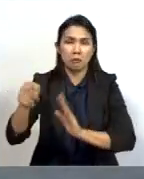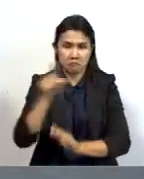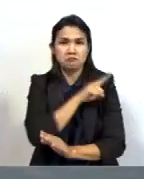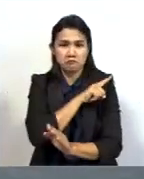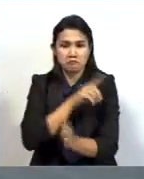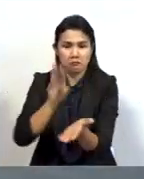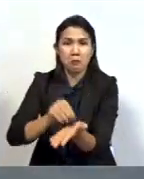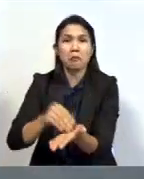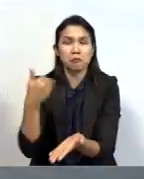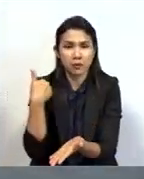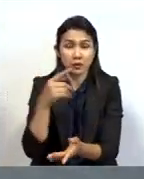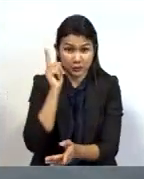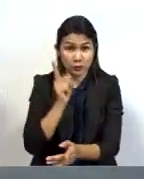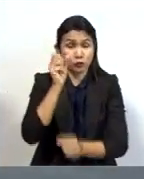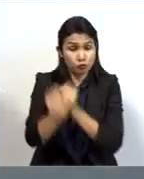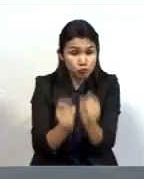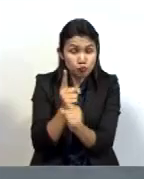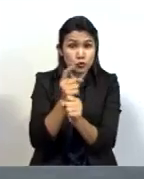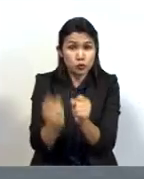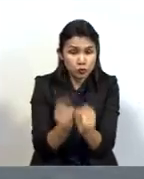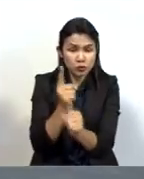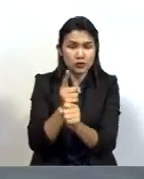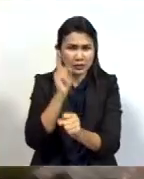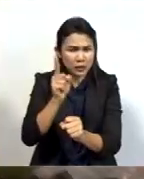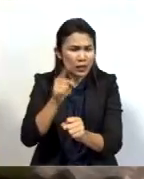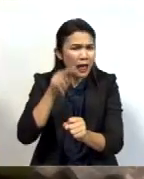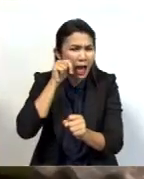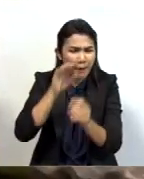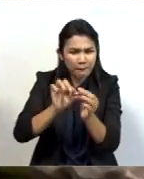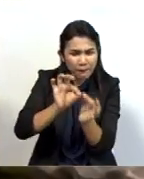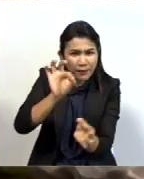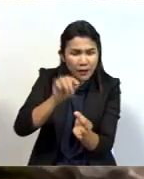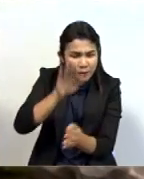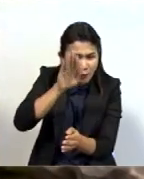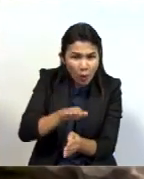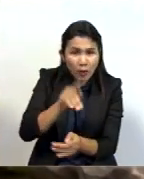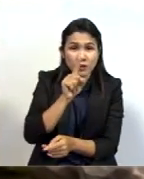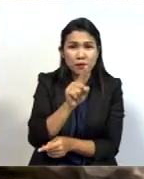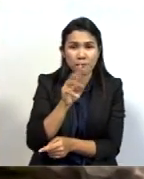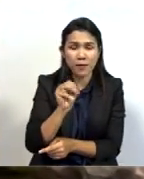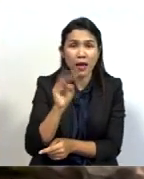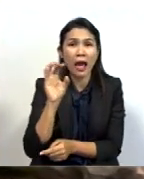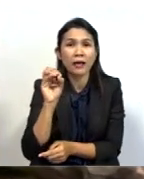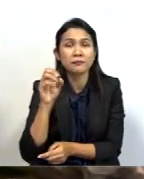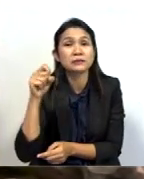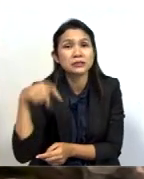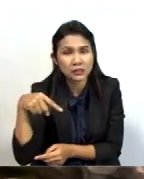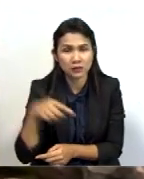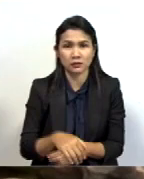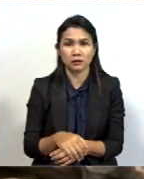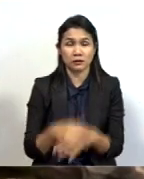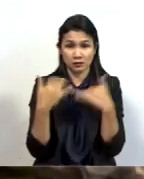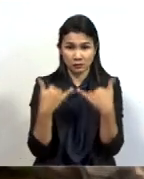ะคะตามปกติแล้วทุกๆปีเนี่ยระดับน้ำโขงจะอยู่ที่ประมาณ1เมตร50เซนติเมตรระดับน้ำโขง